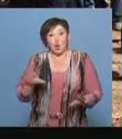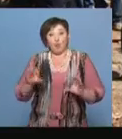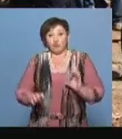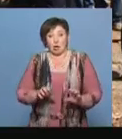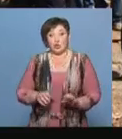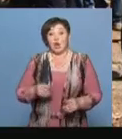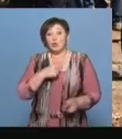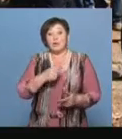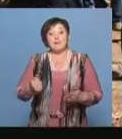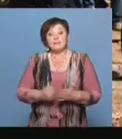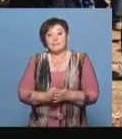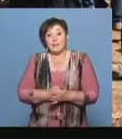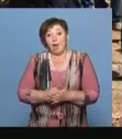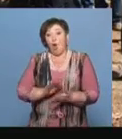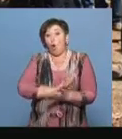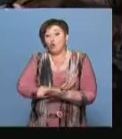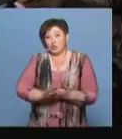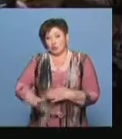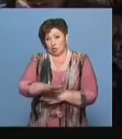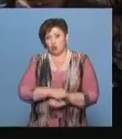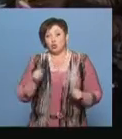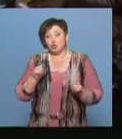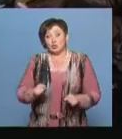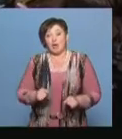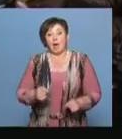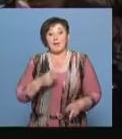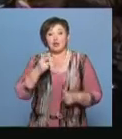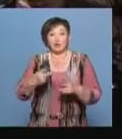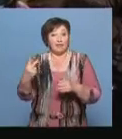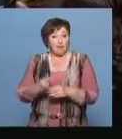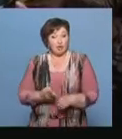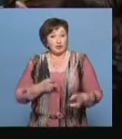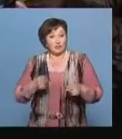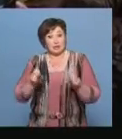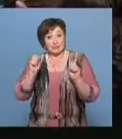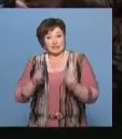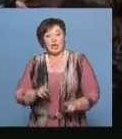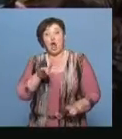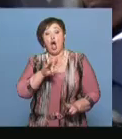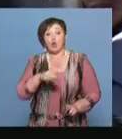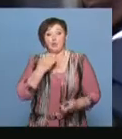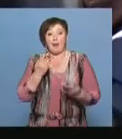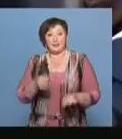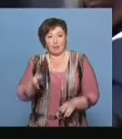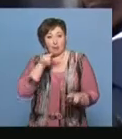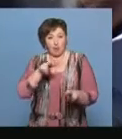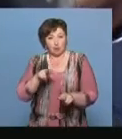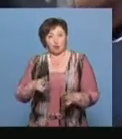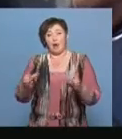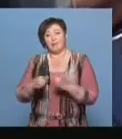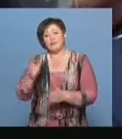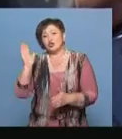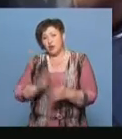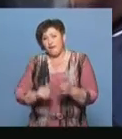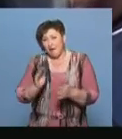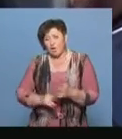неоднократно пытались добиться очистки территории. И сюда, по жалобам, даже дважды выезжали специалисты Роспотребнадзора. Компанию штрафовали, но